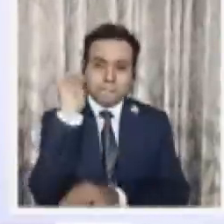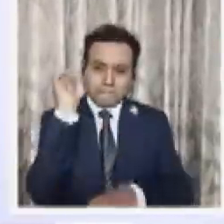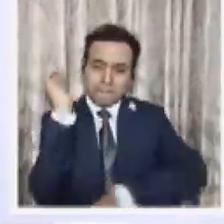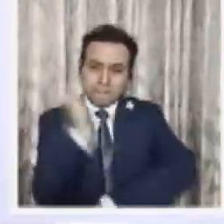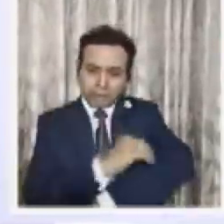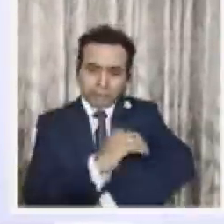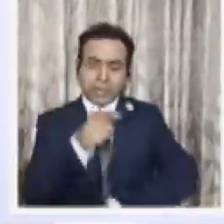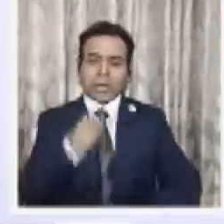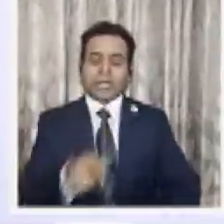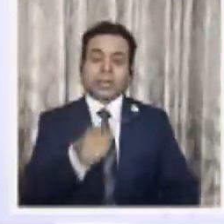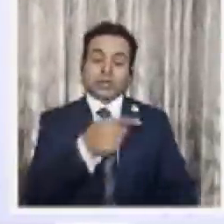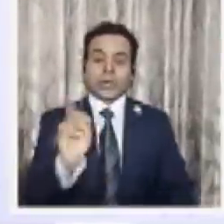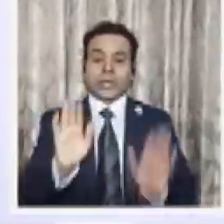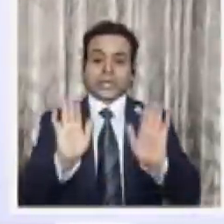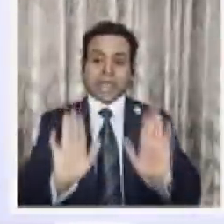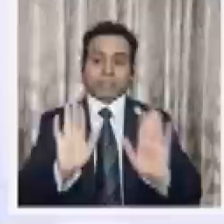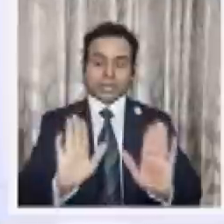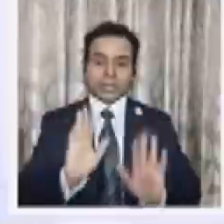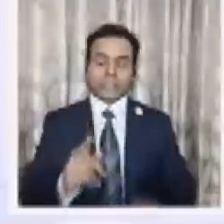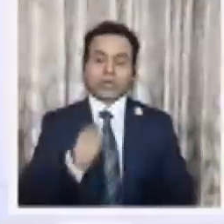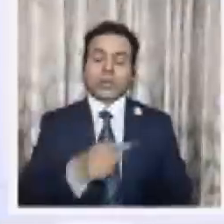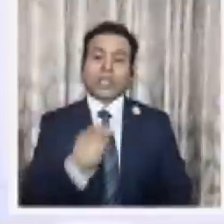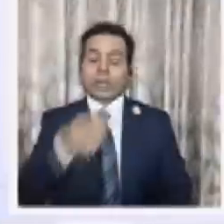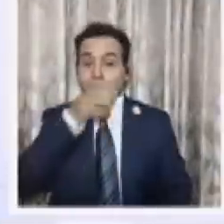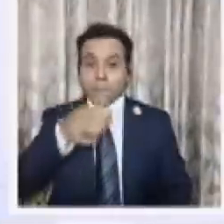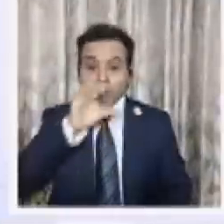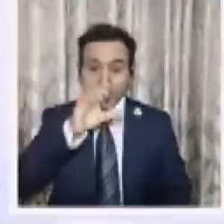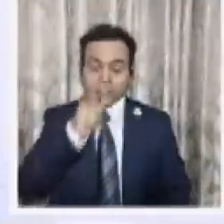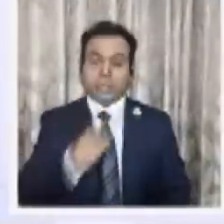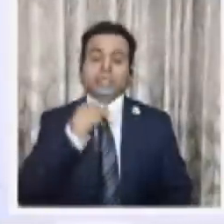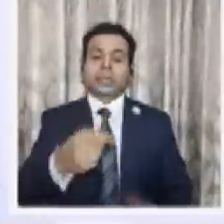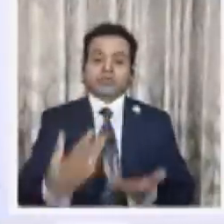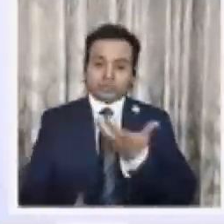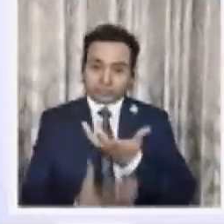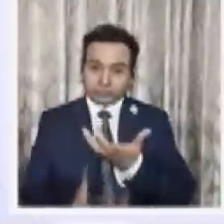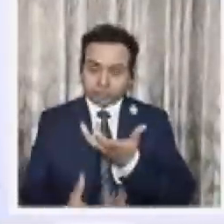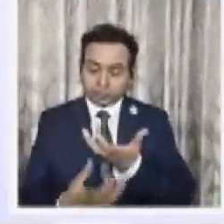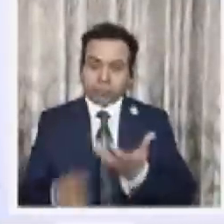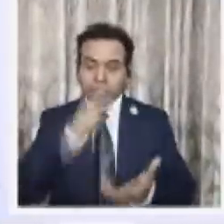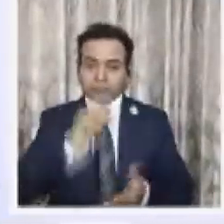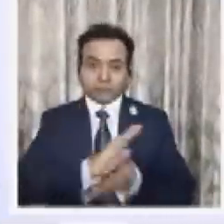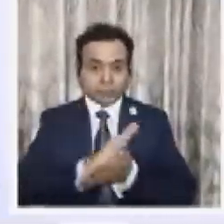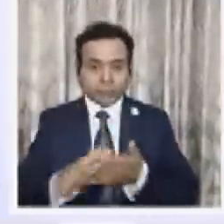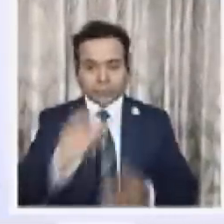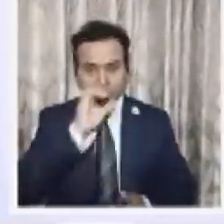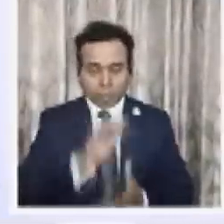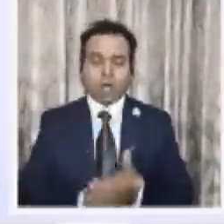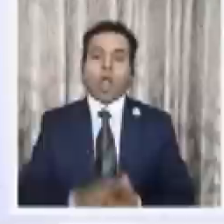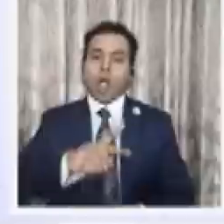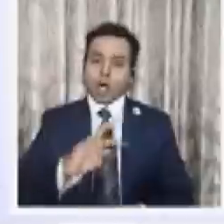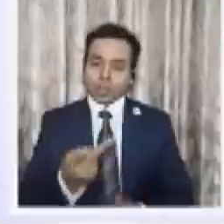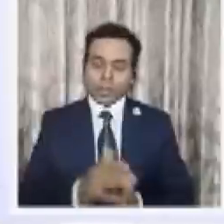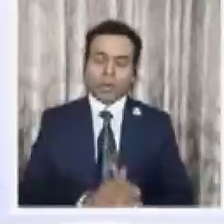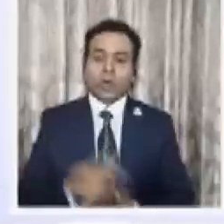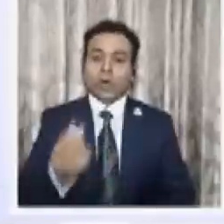ঘটনা, সেই জন্য বাড়ির ছোটদেরকে এবং সবাই এই সাপ বিষয়ে আমাদের সতর্ক থাকতে হবে এবং নিরাপদ পানি পান